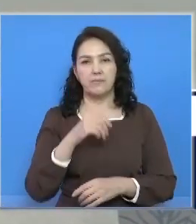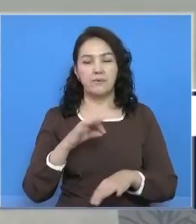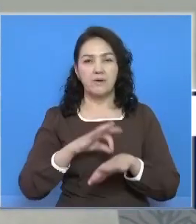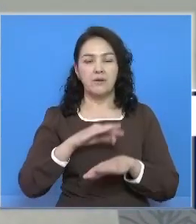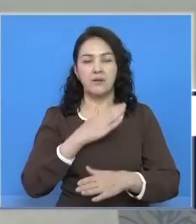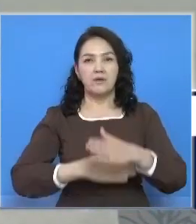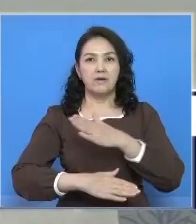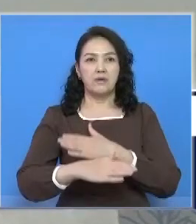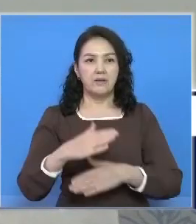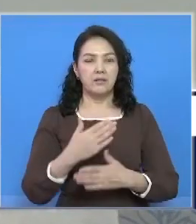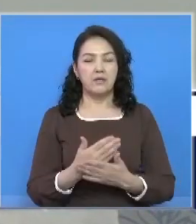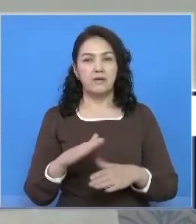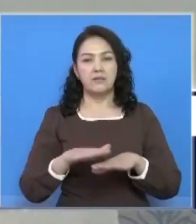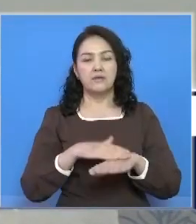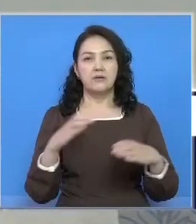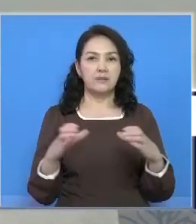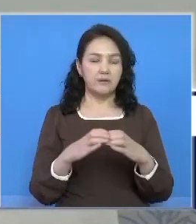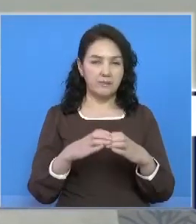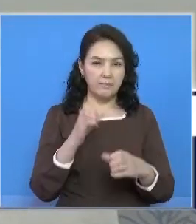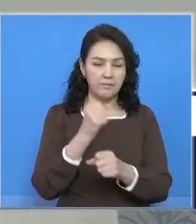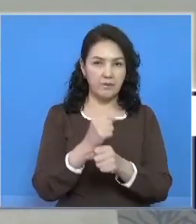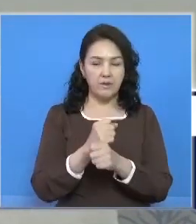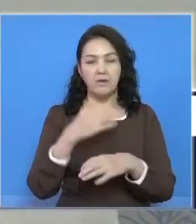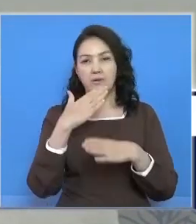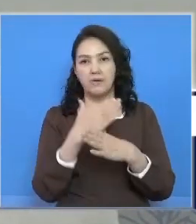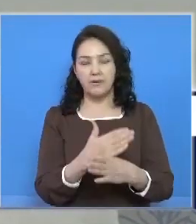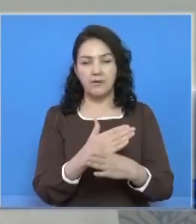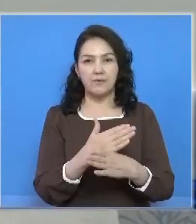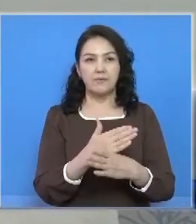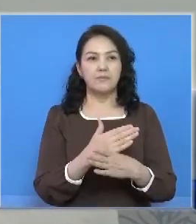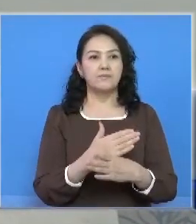Соған қайырымды жандар көмектесіп,